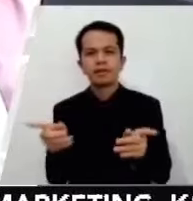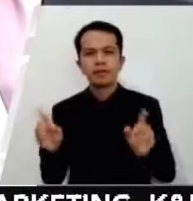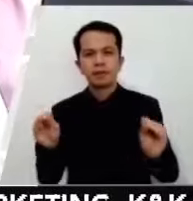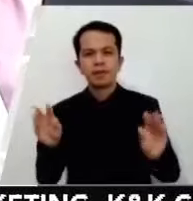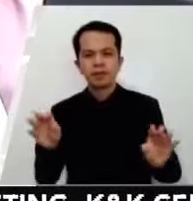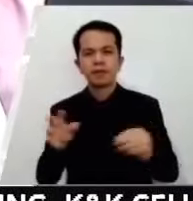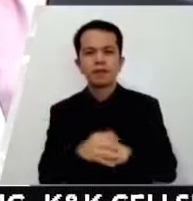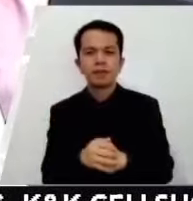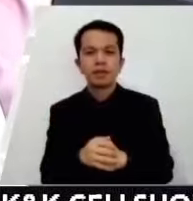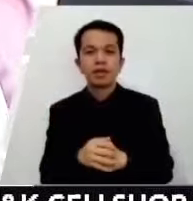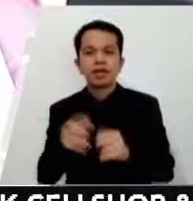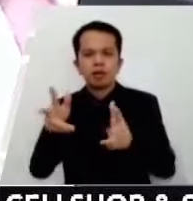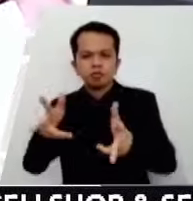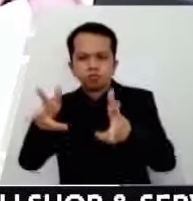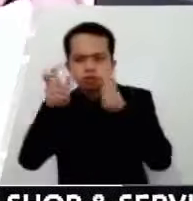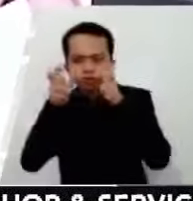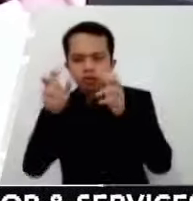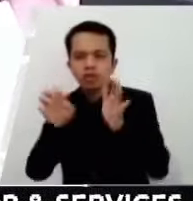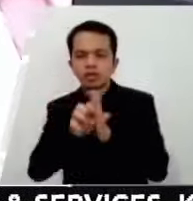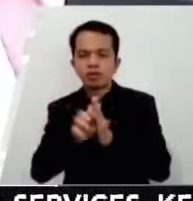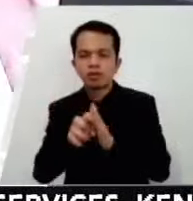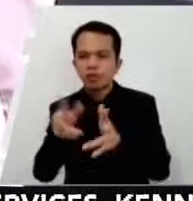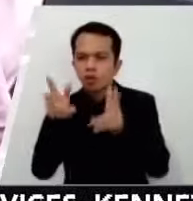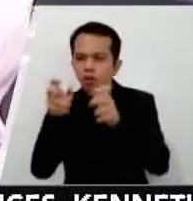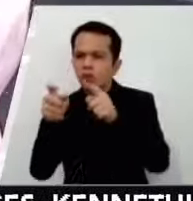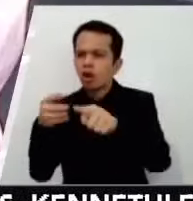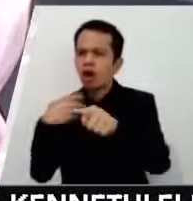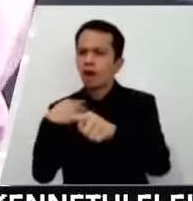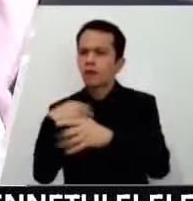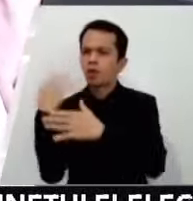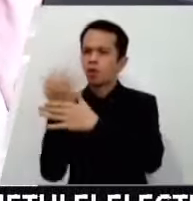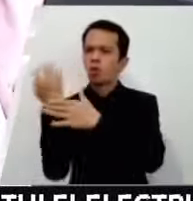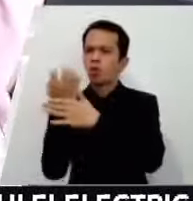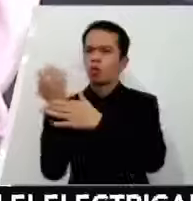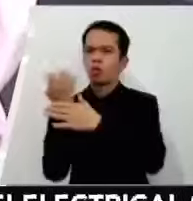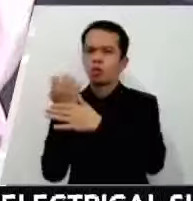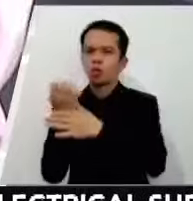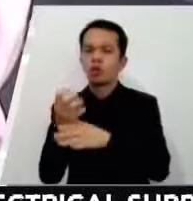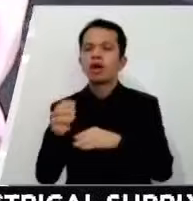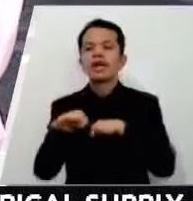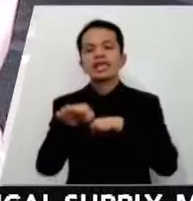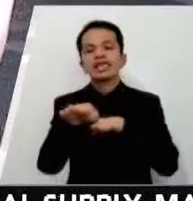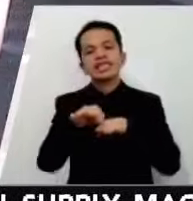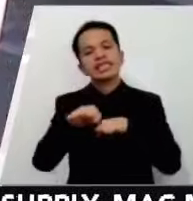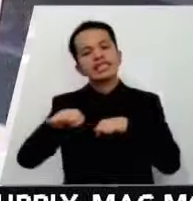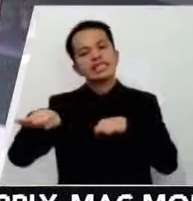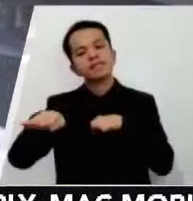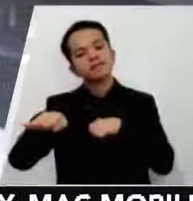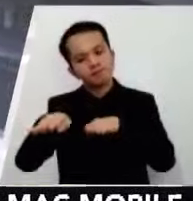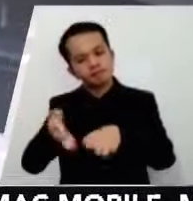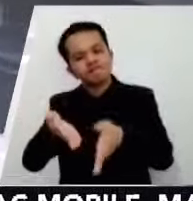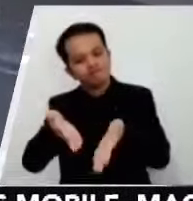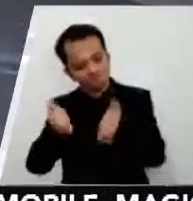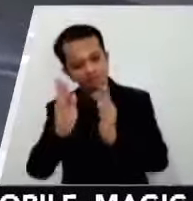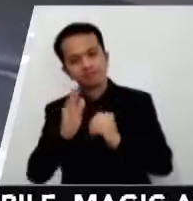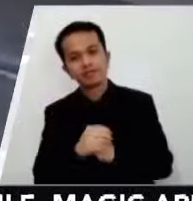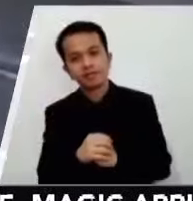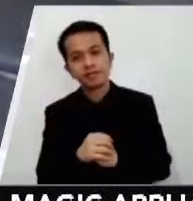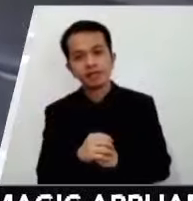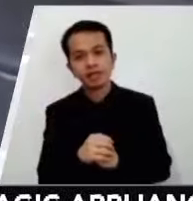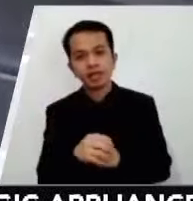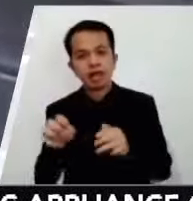marinig na sirena mula sa emergency vehicles, igilid agad ang sasakyan at huwag